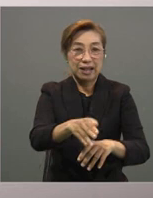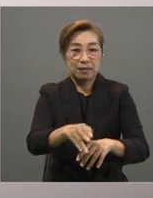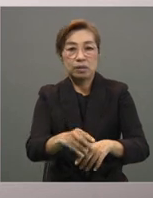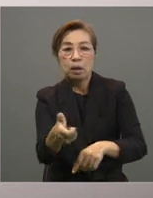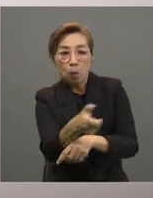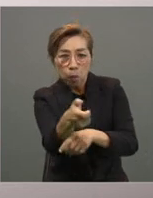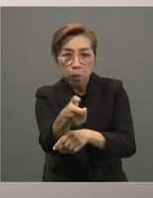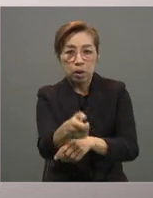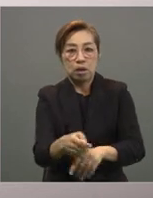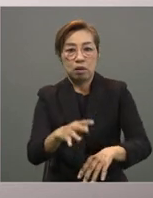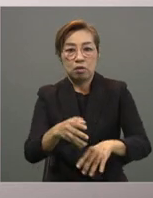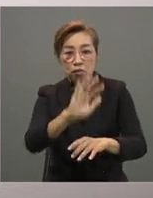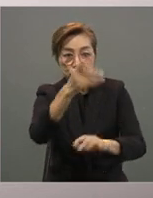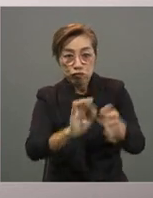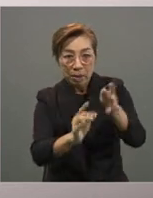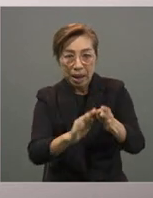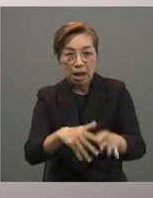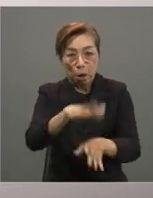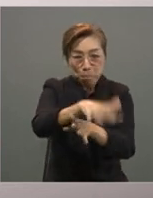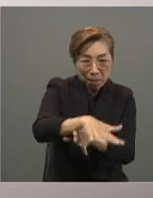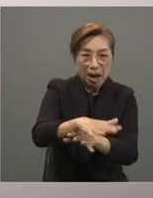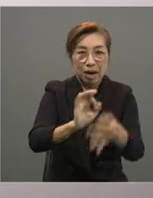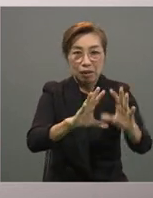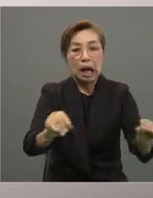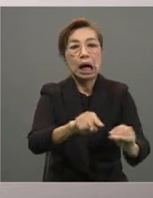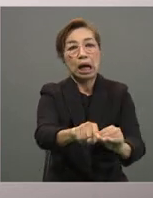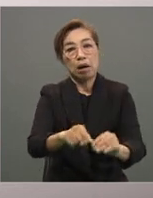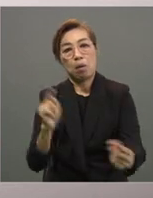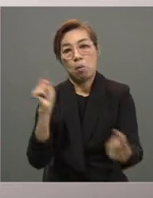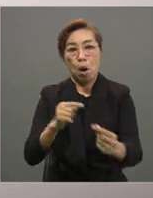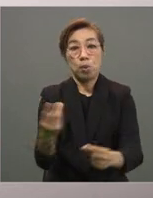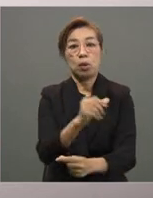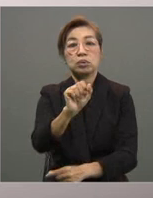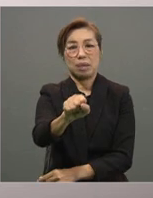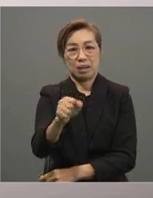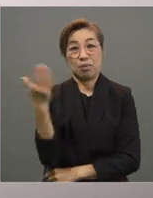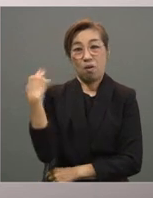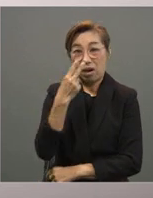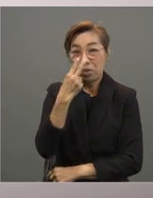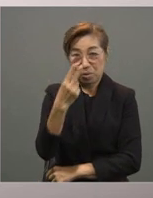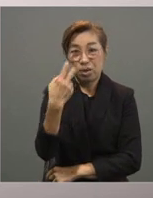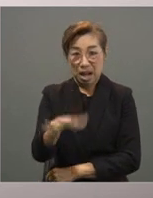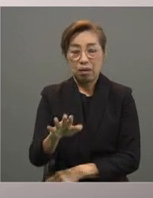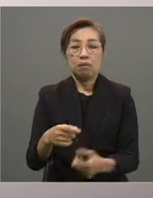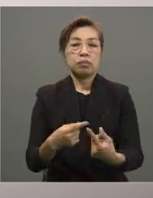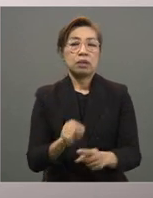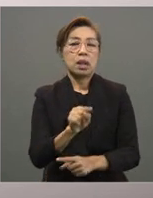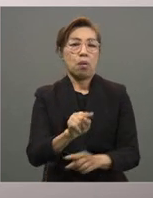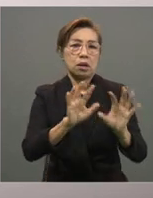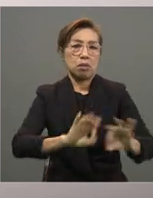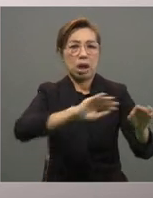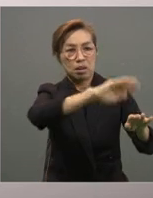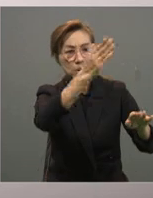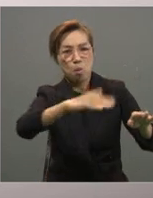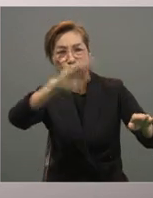ผ่านมาเพื่อเข้าไปถึงจุดที่มันเกิดไฟให้ได้เร็วที่สุดสกัดไว้ก่อนเเชี่ใช่ค่ะแต่ว่ามันก็มีอุปสรรคที่สำคัญก็คือมันเป็นพื้นที่สูงอ่ะ